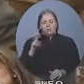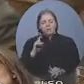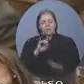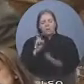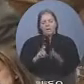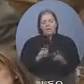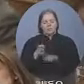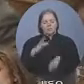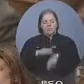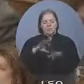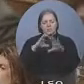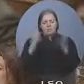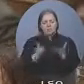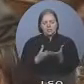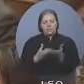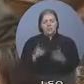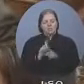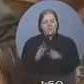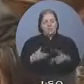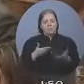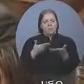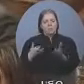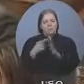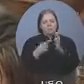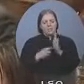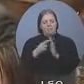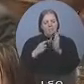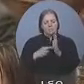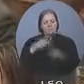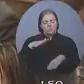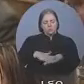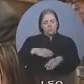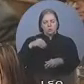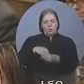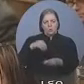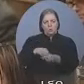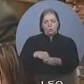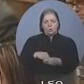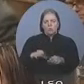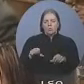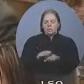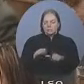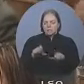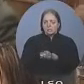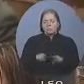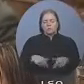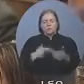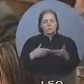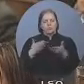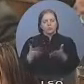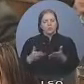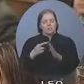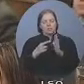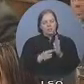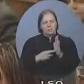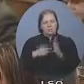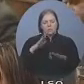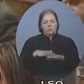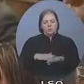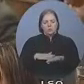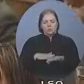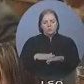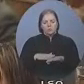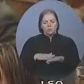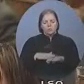provenant des véhicules noirs. On a proposé des règlements sur le contenu renouvelable de l'essence. On a suggéré un règlement sur le